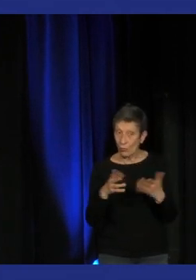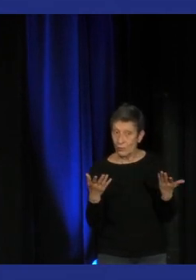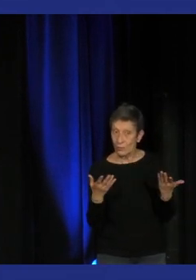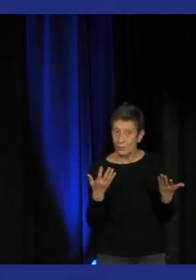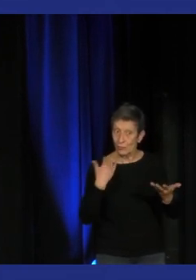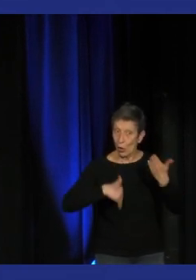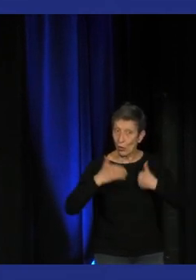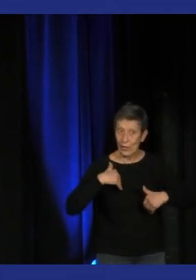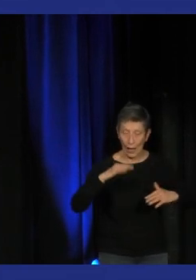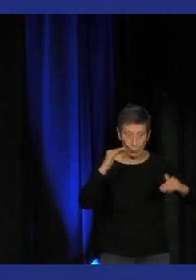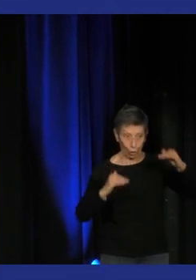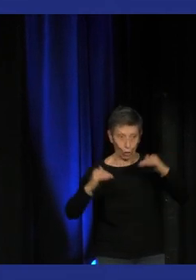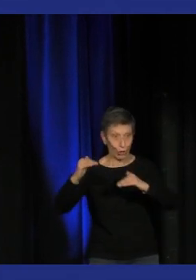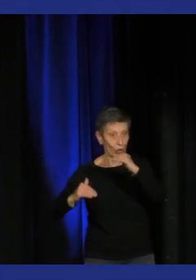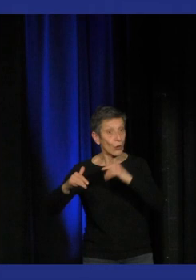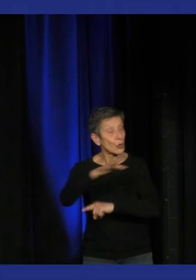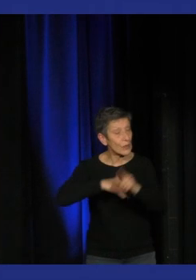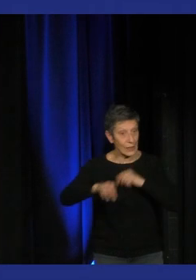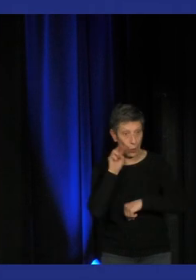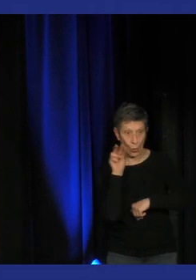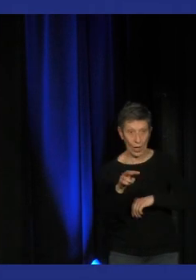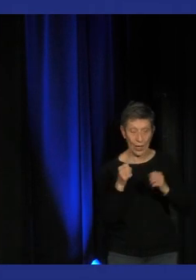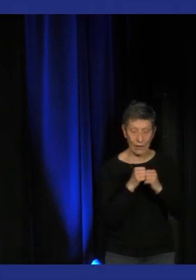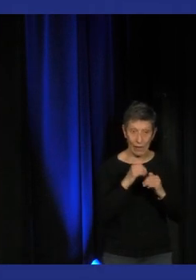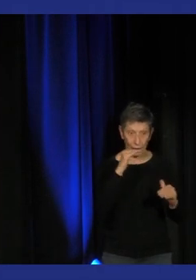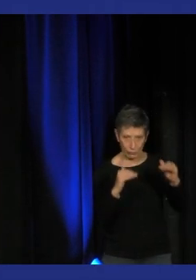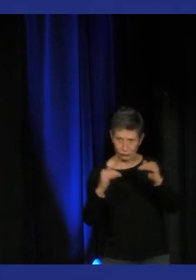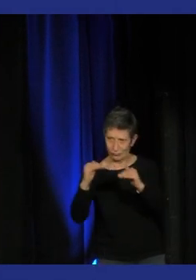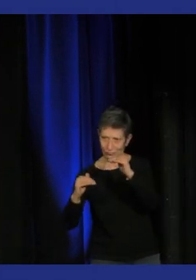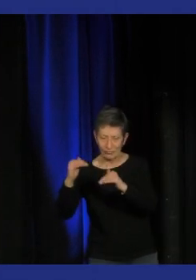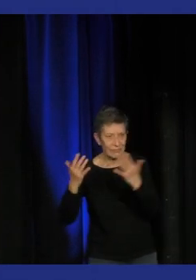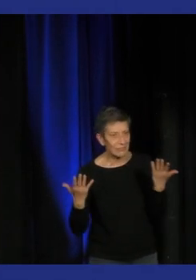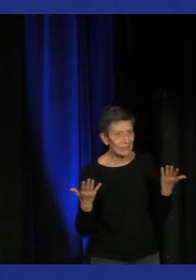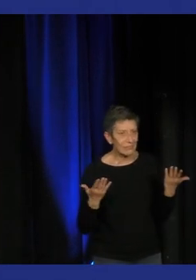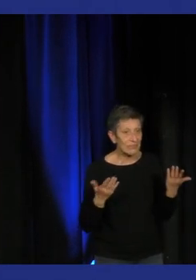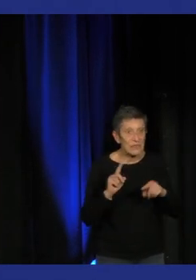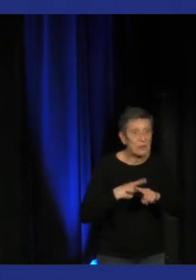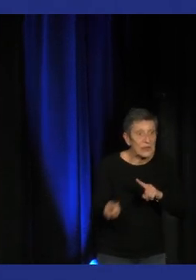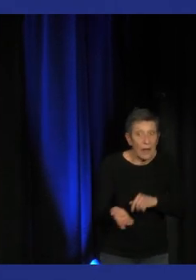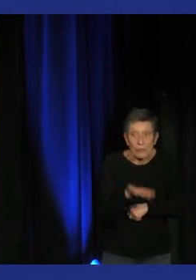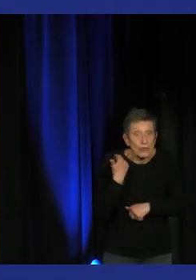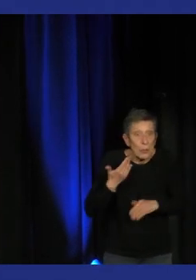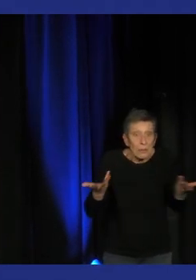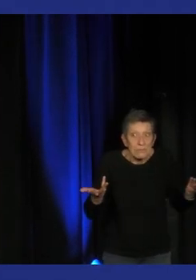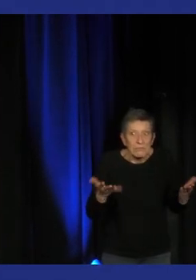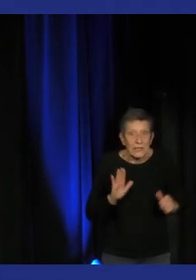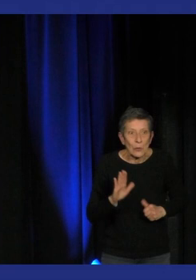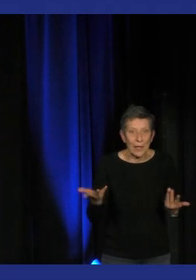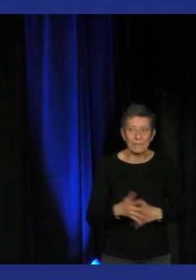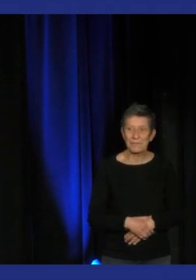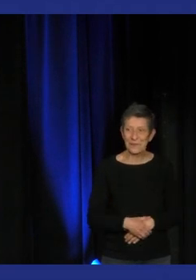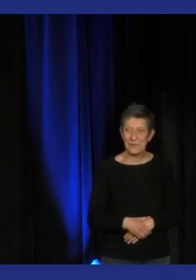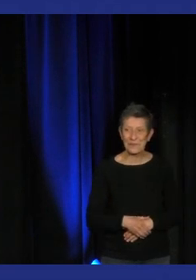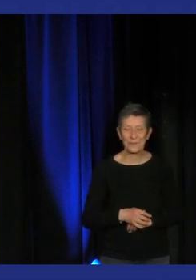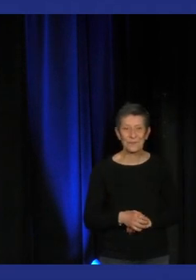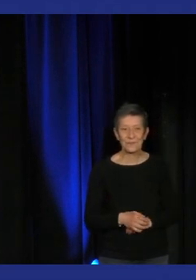des handicaps, du traitement vis-à-vis de la société, ce qui est un peu curieux, mais enfin, c'est comme ça. Je sais pas comment vous l'expliquer, cette chose-là. Merci pour votre